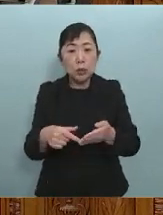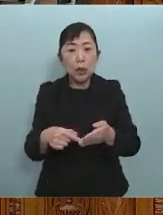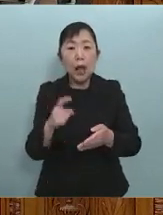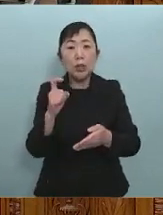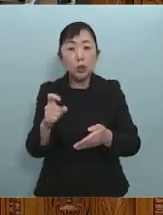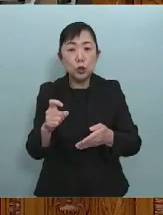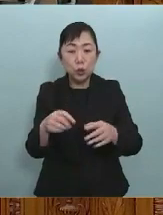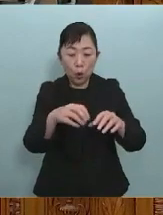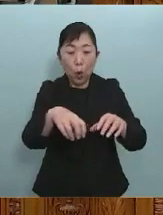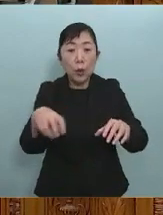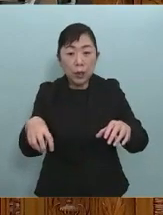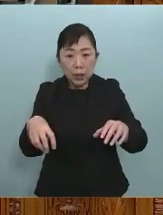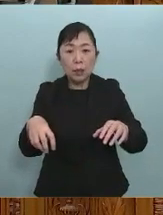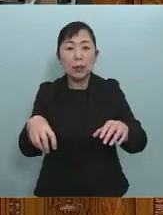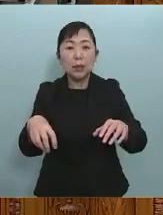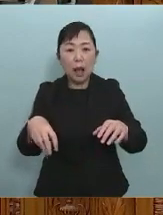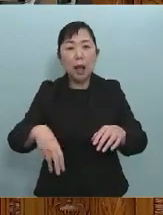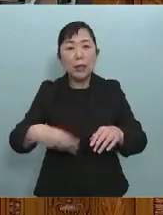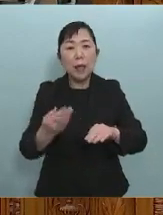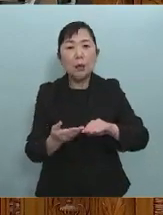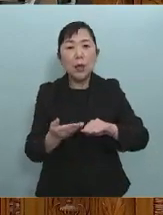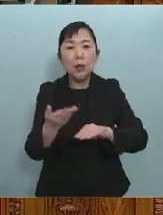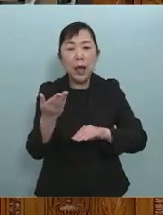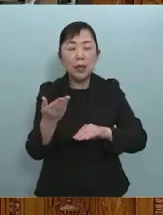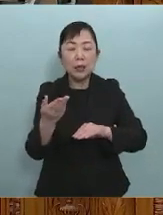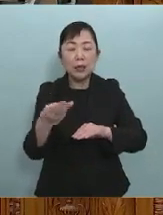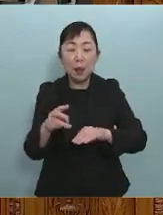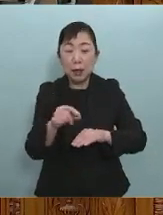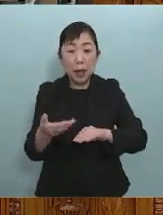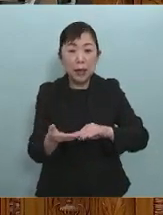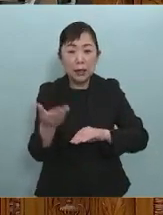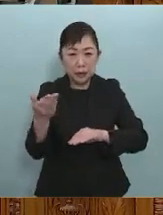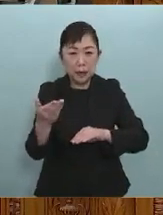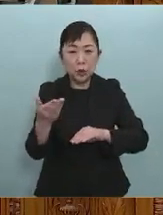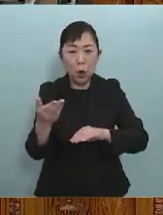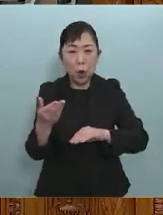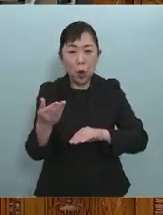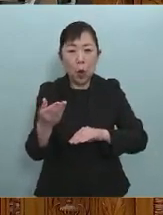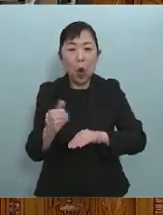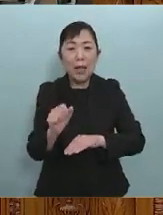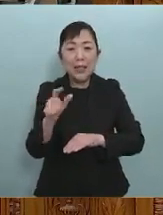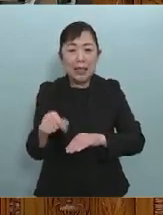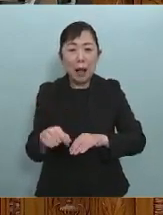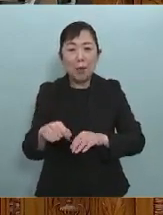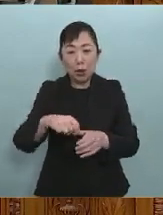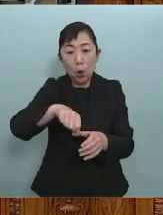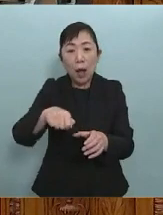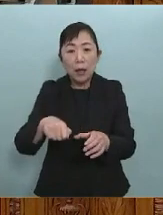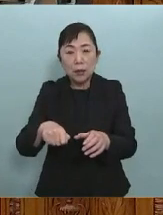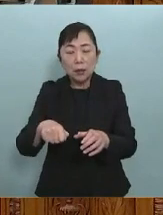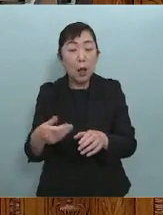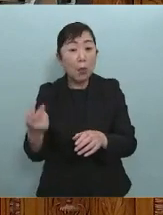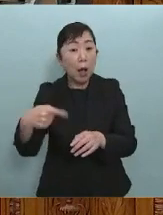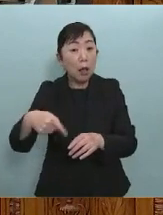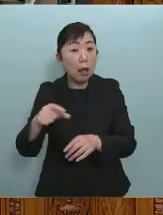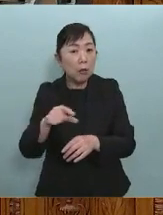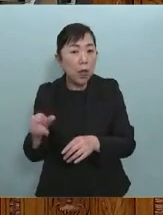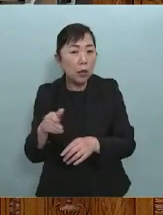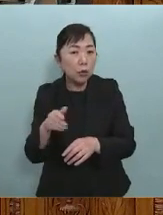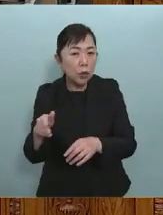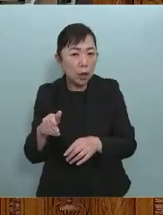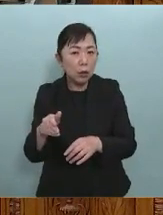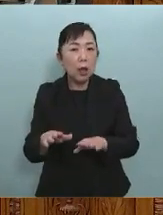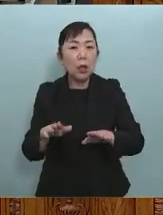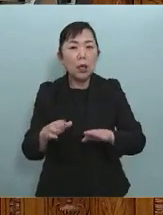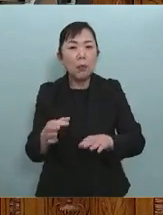1パック300円以上が普通ですサマのかきの缶詰は100円前後で買えたものが普通